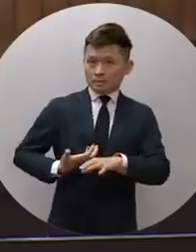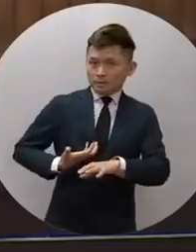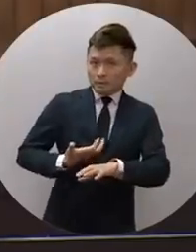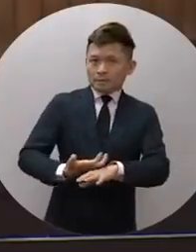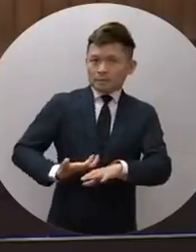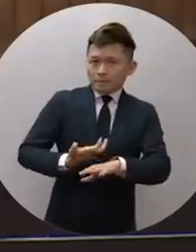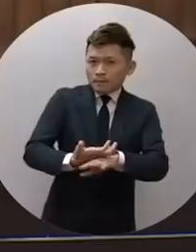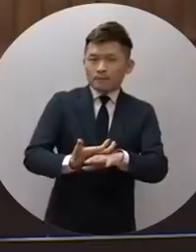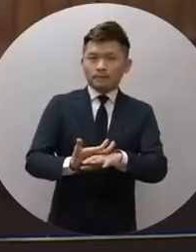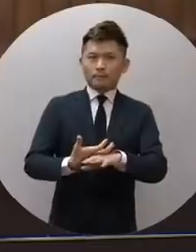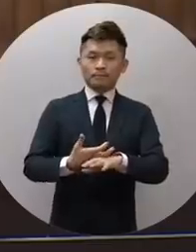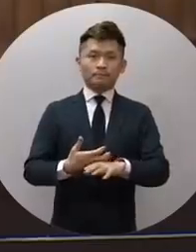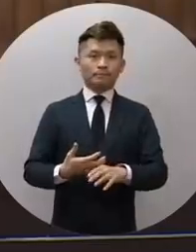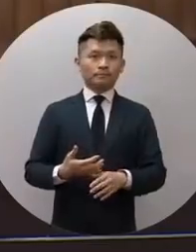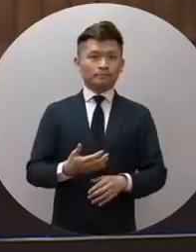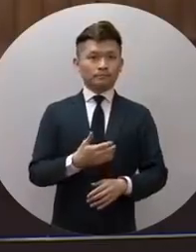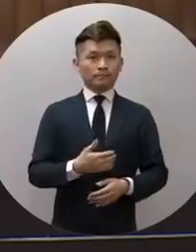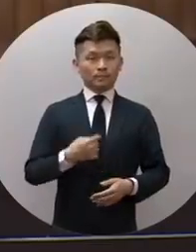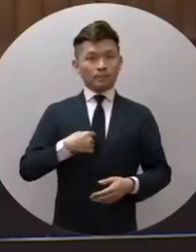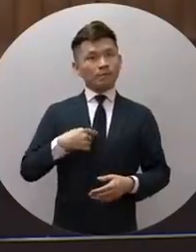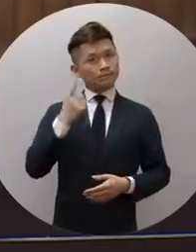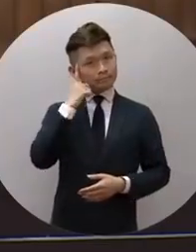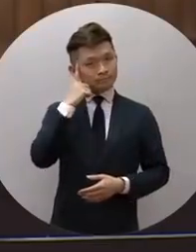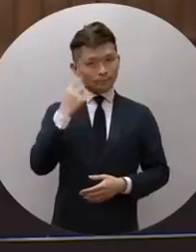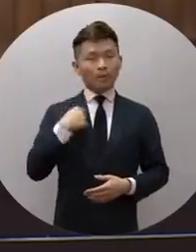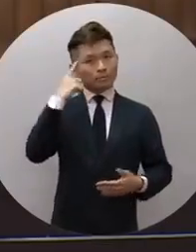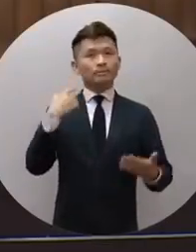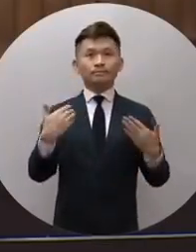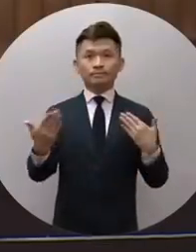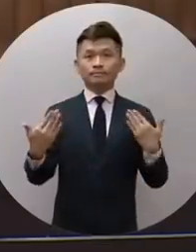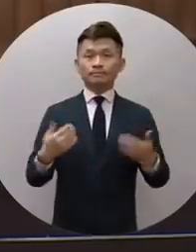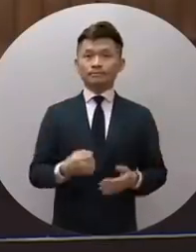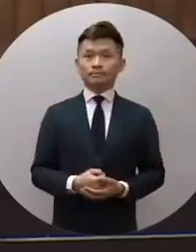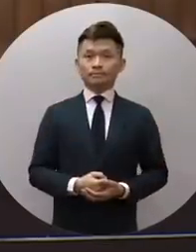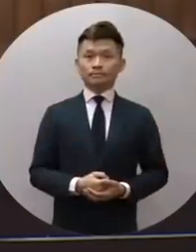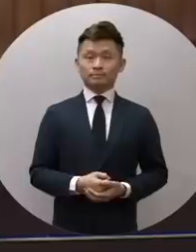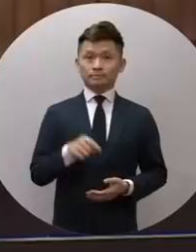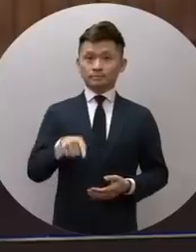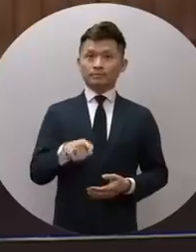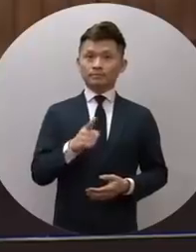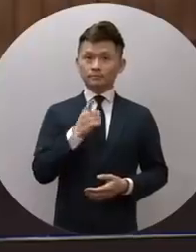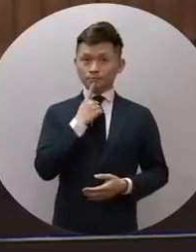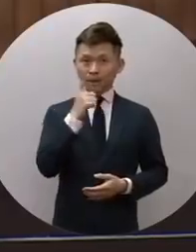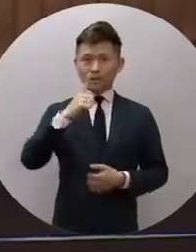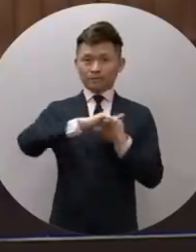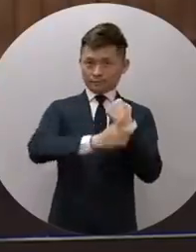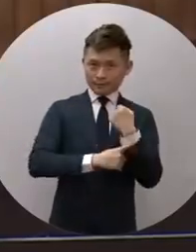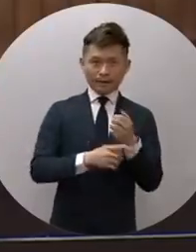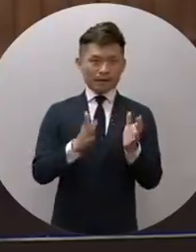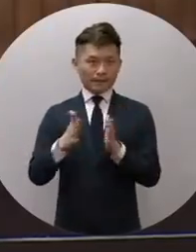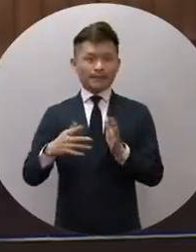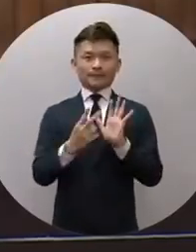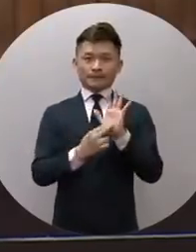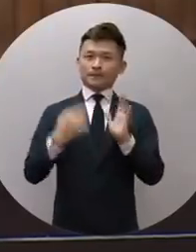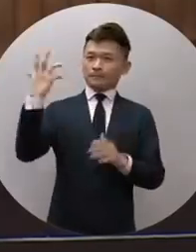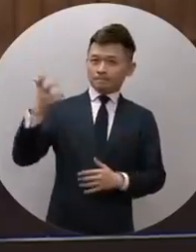血，全力以赴。所以金平十分清楚，这绝不是单纯的法理论述